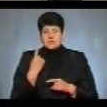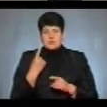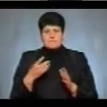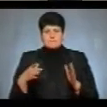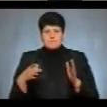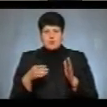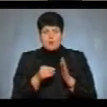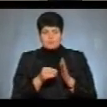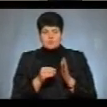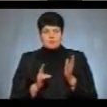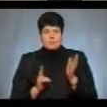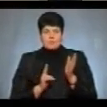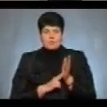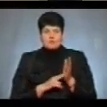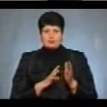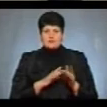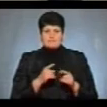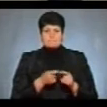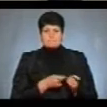пломбою була опломбована